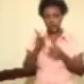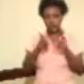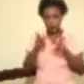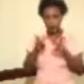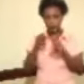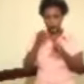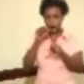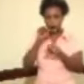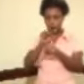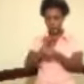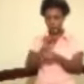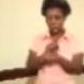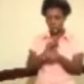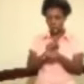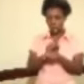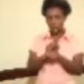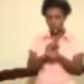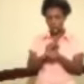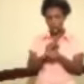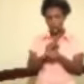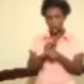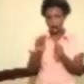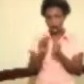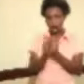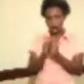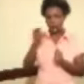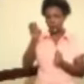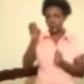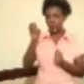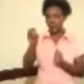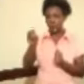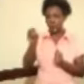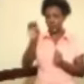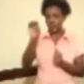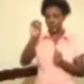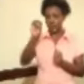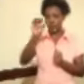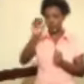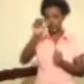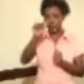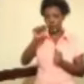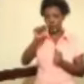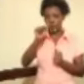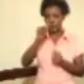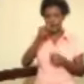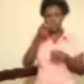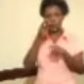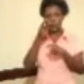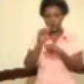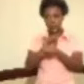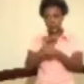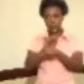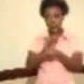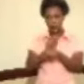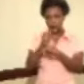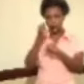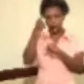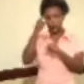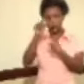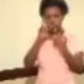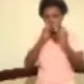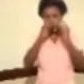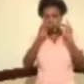séance de travail avec l'OEA, je dois vous dire qu'elle travaille sur la question des cadastres. Malheureusement, ça va nous prendre du